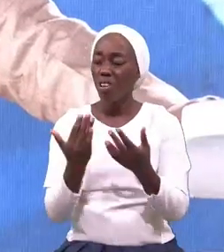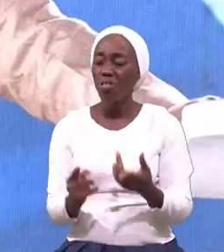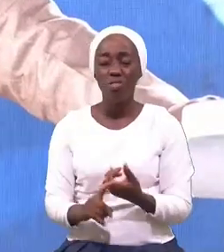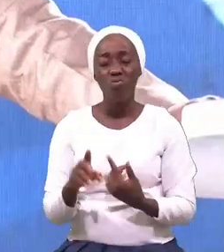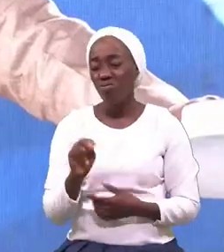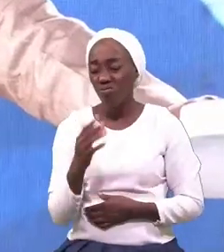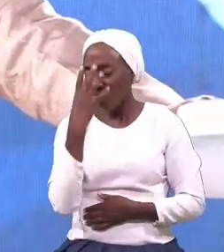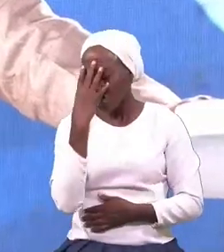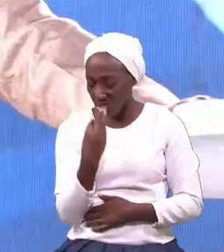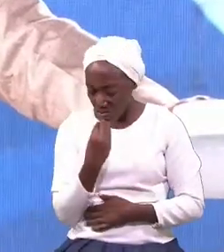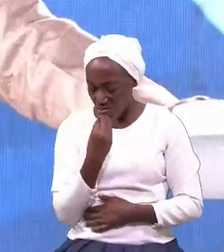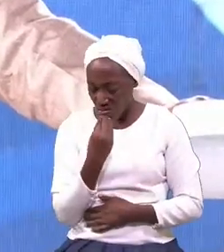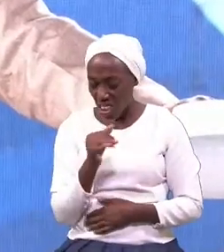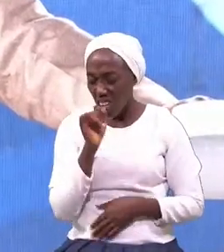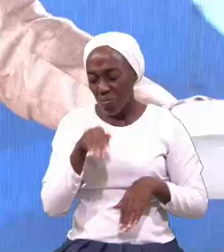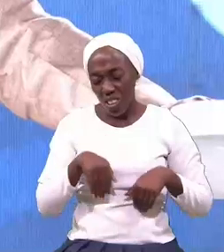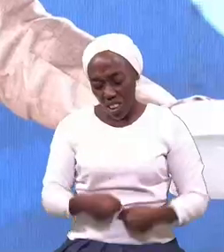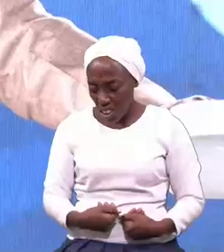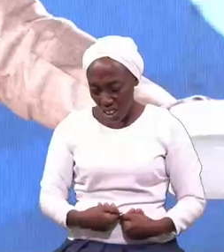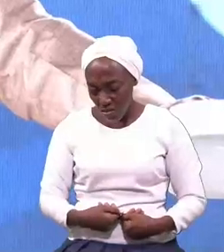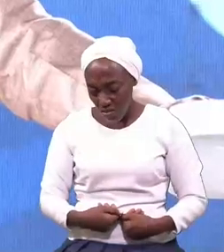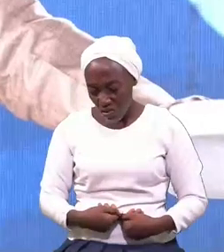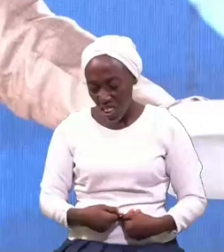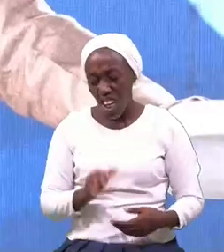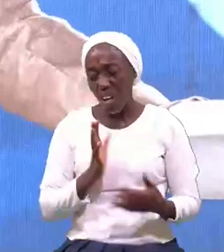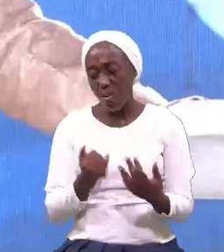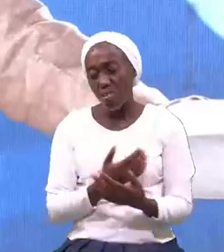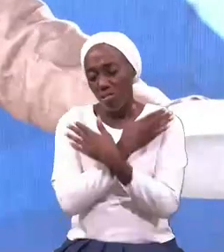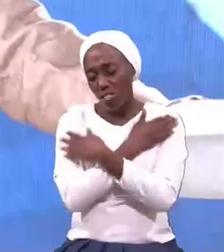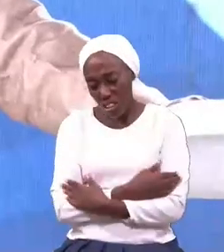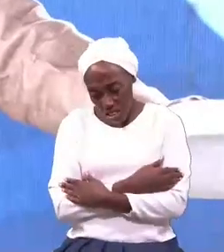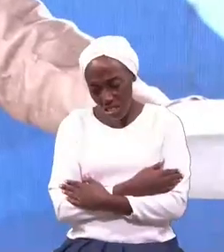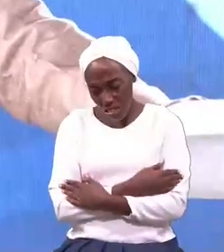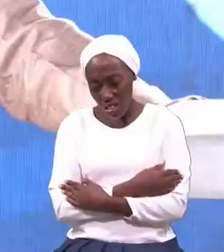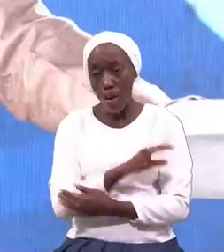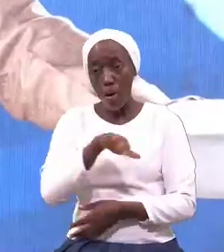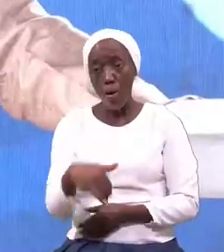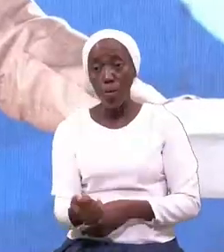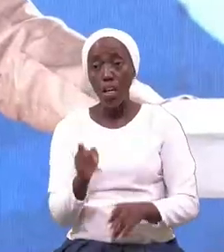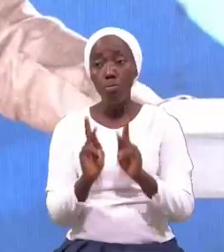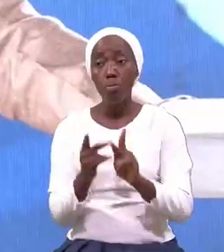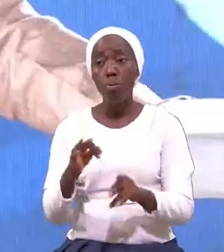dormir. Je suis fatigué. Je vais me reposer.